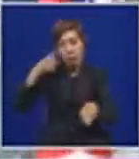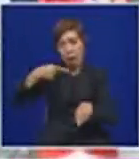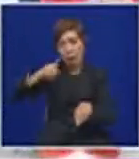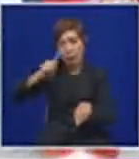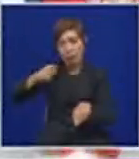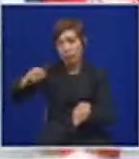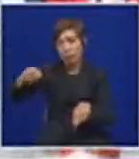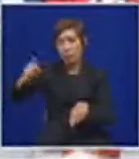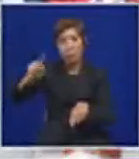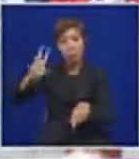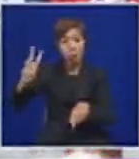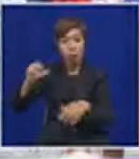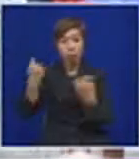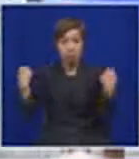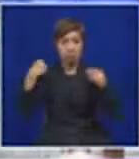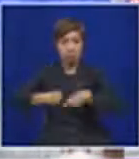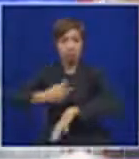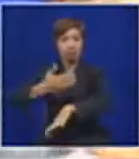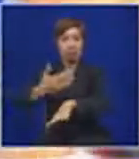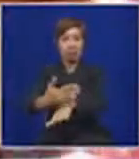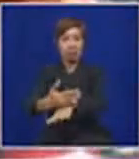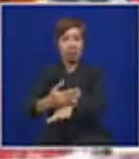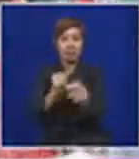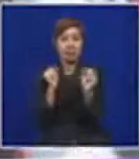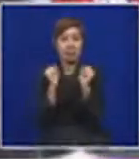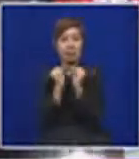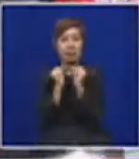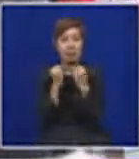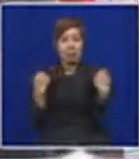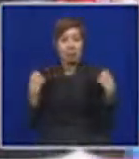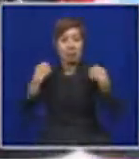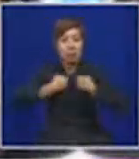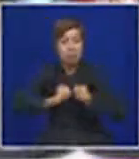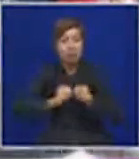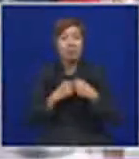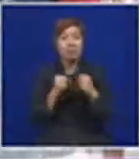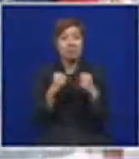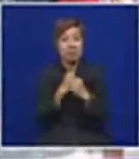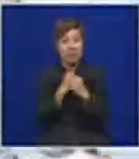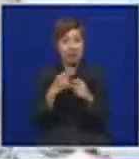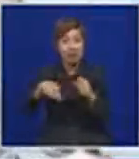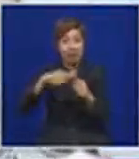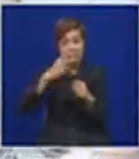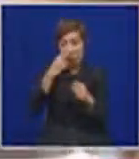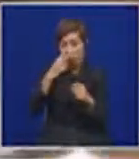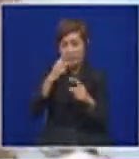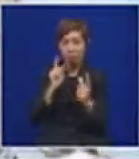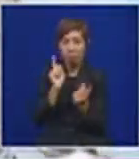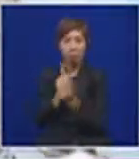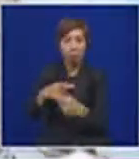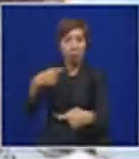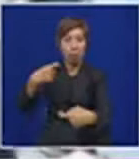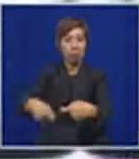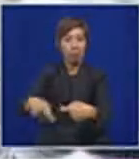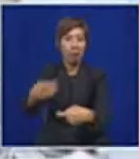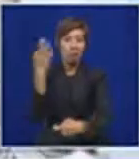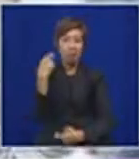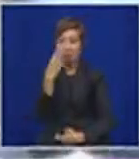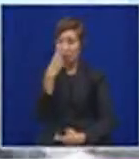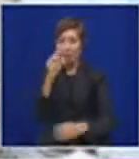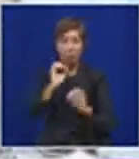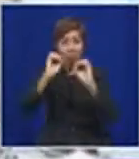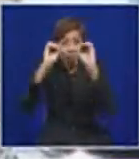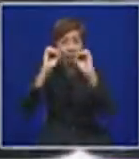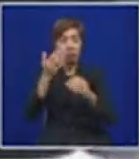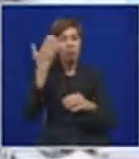ถมศึกษาสวมใส่เสื้อกันหนาวมาโรงเรียนเพื่อสร้างความอบอุ่นให้กับร่างกายซึ่งเป็นภาพที่หาดูได้ยากเพราะที่ผ่านมาสภาพอ